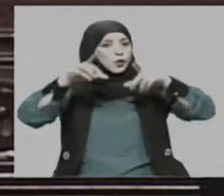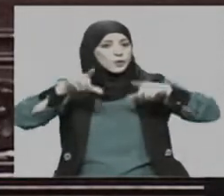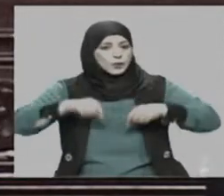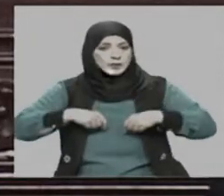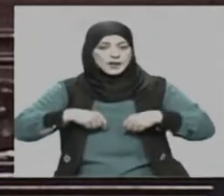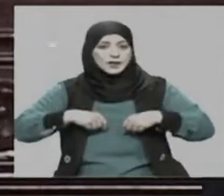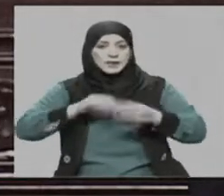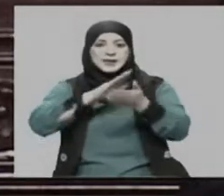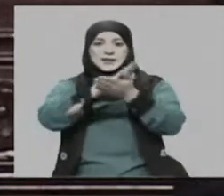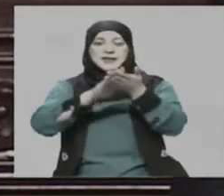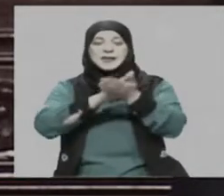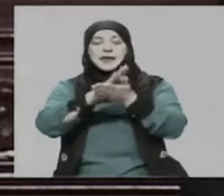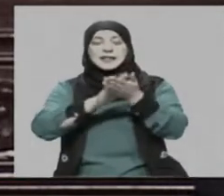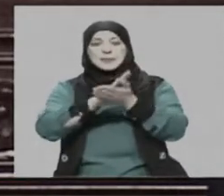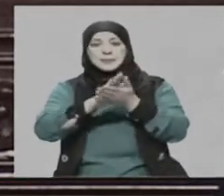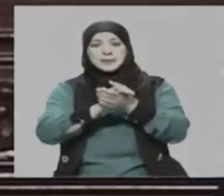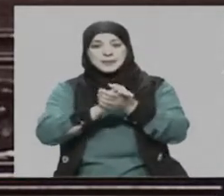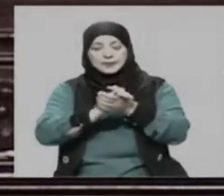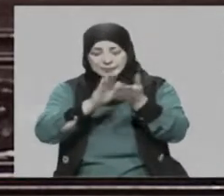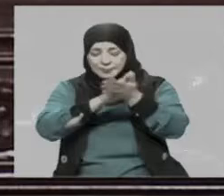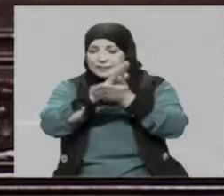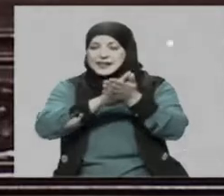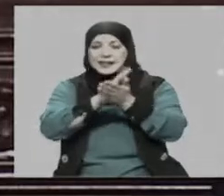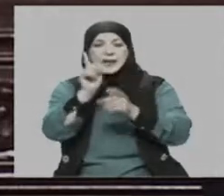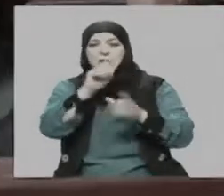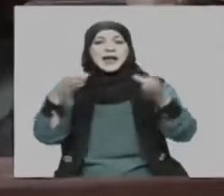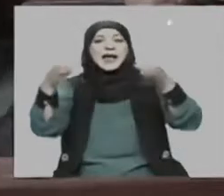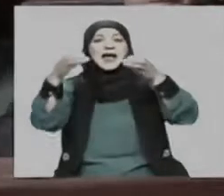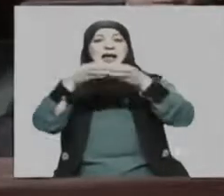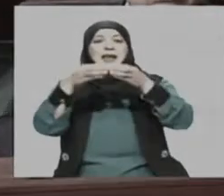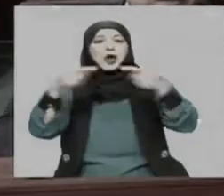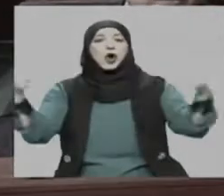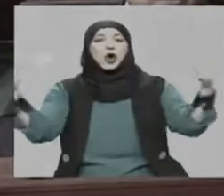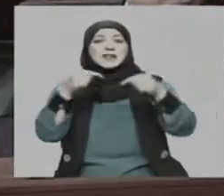هيئة مكافحة الفساد،